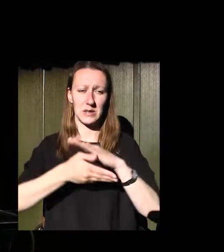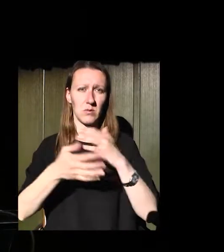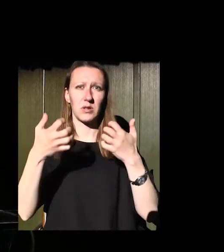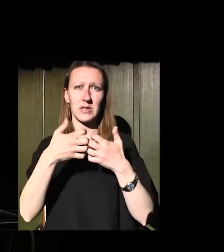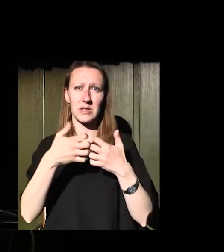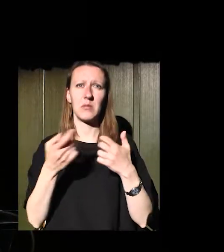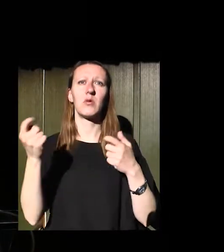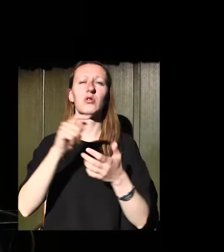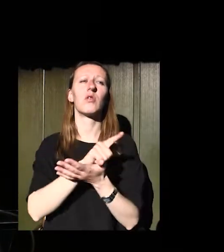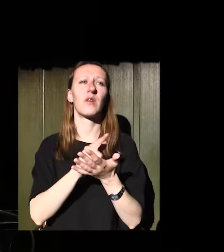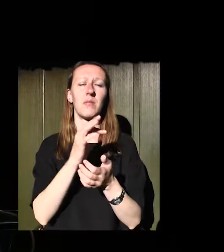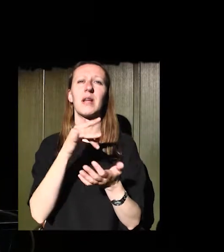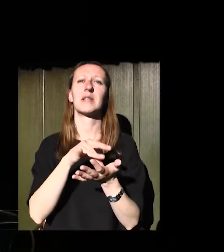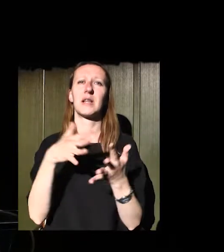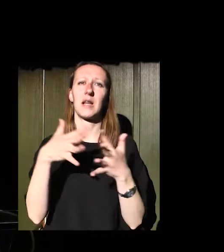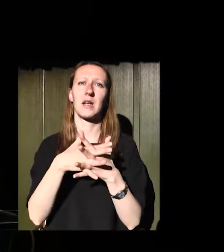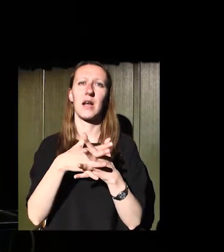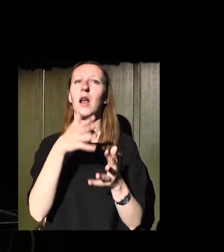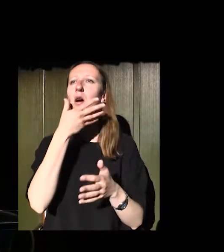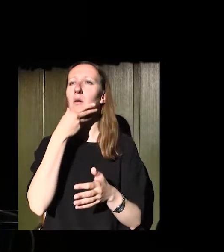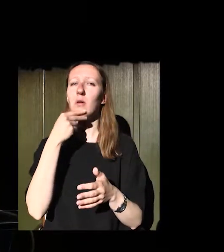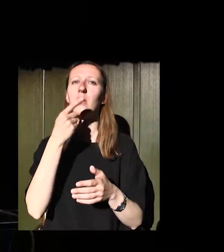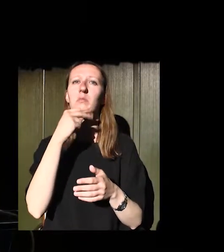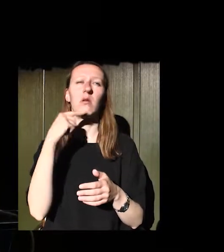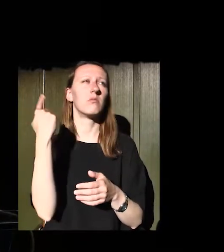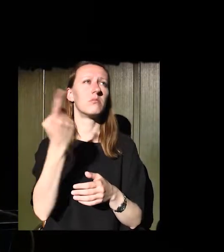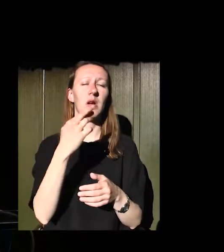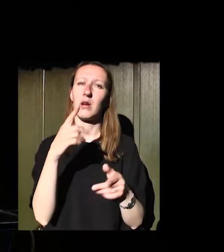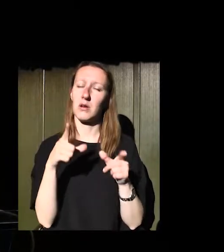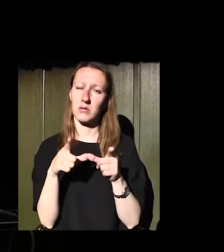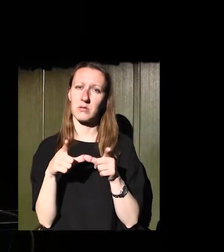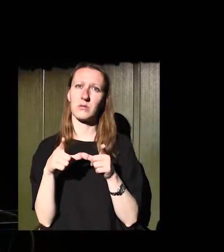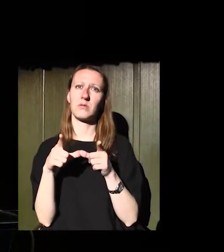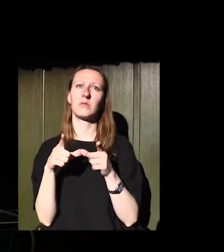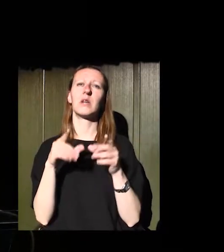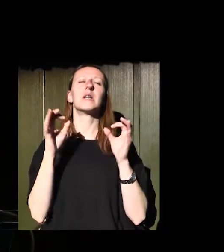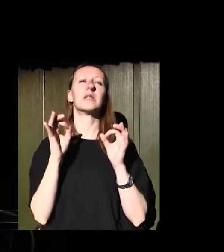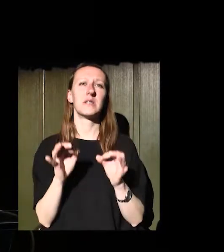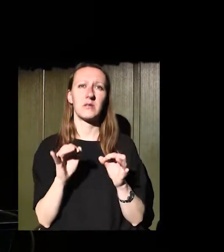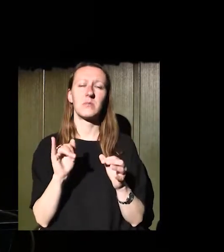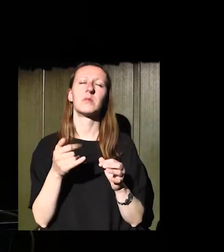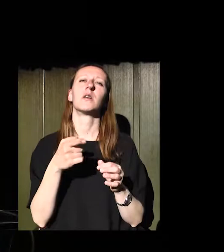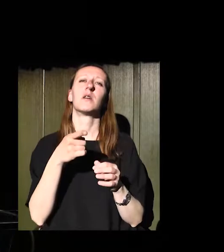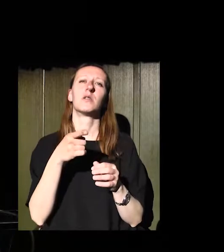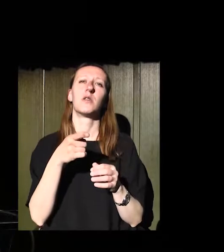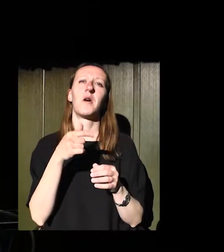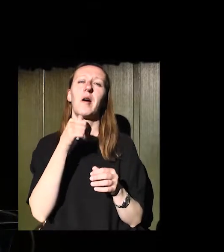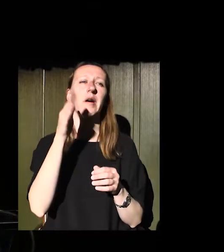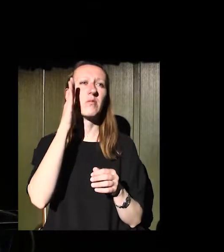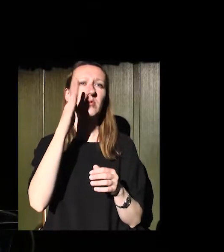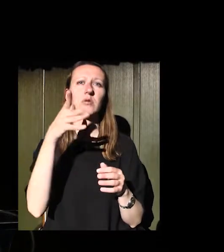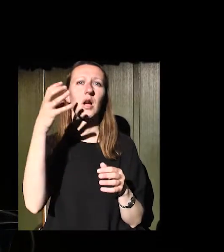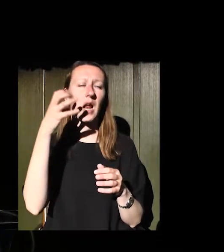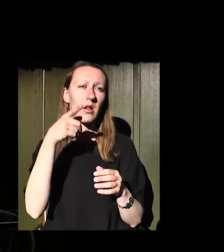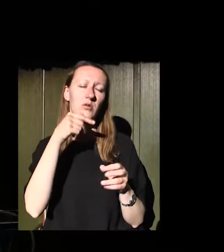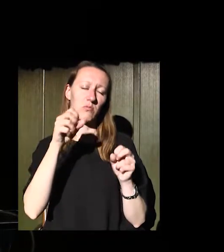ispod zemlje, došlo je vrijeme da se centar grada uljepša po uzoru na brojne europske gradove. Siguran sam da će i